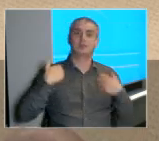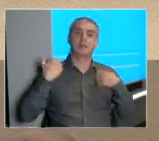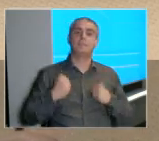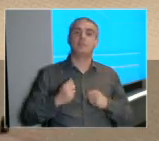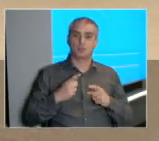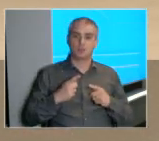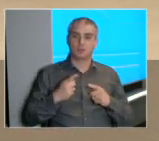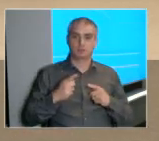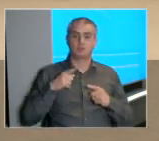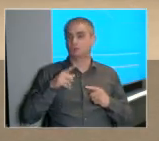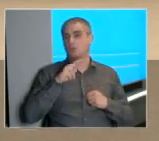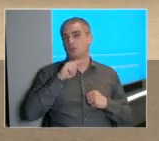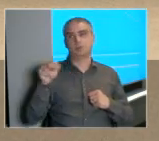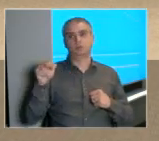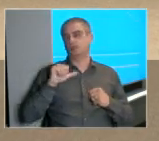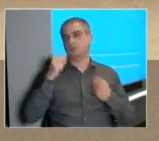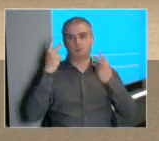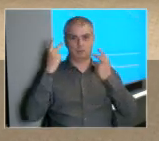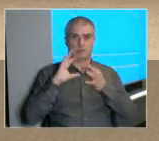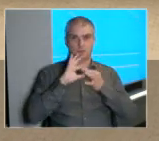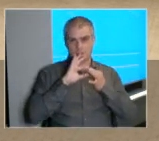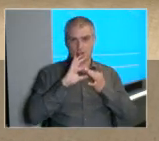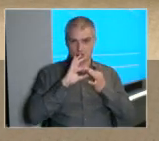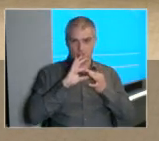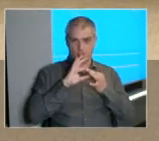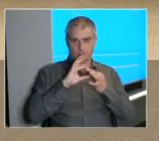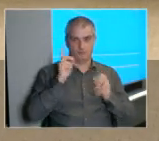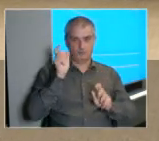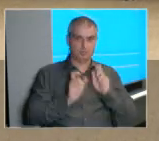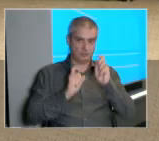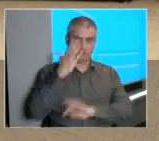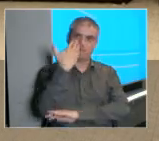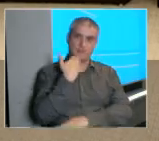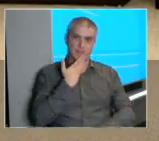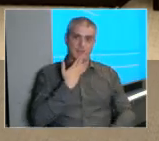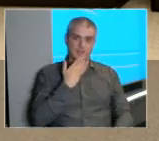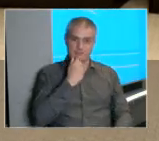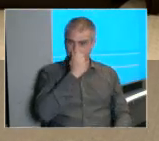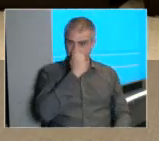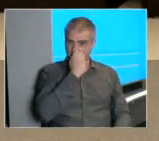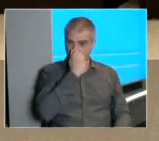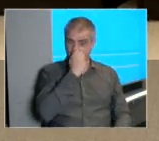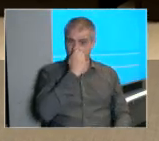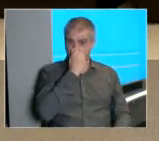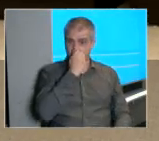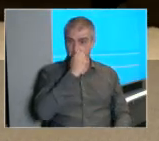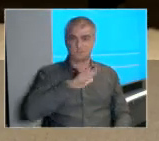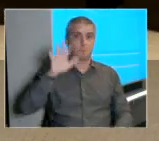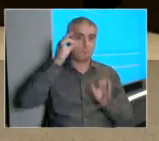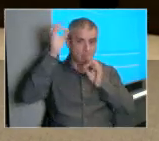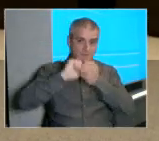הביטחוני הוא הנושא הקרוב ביותר לתושבי מדינת ישראל, בפריפריה או